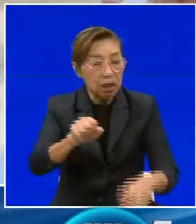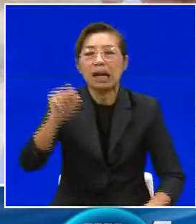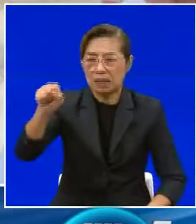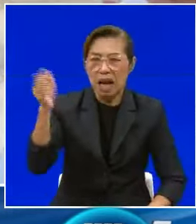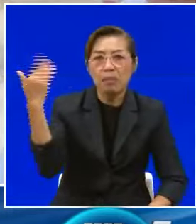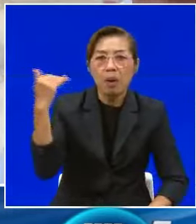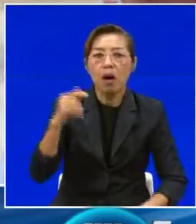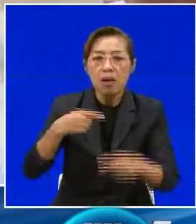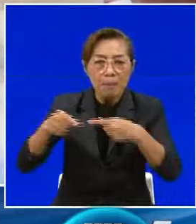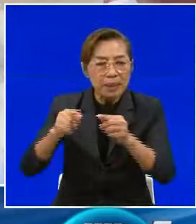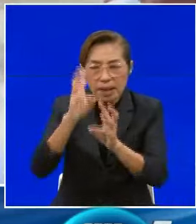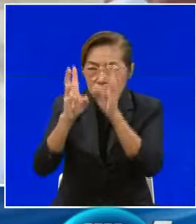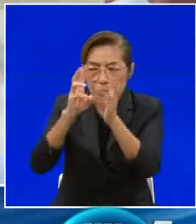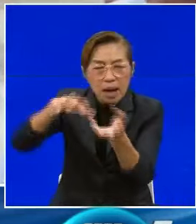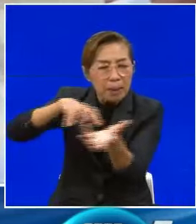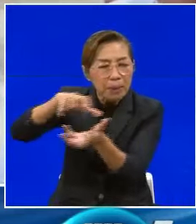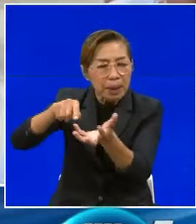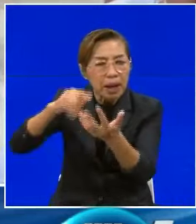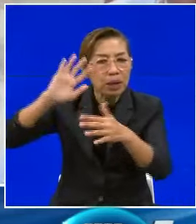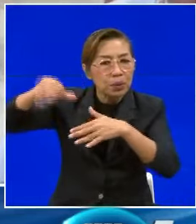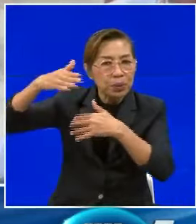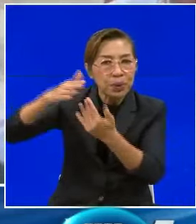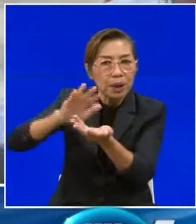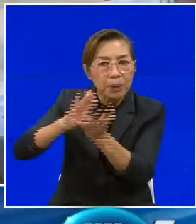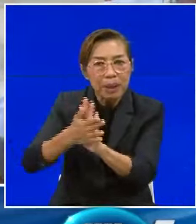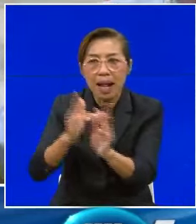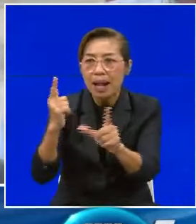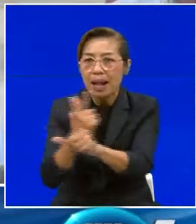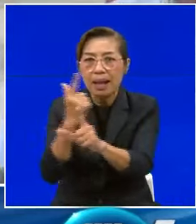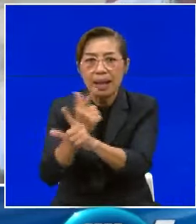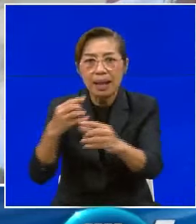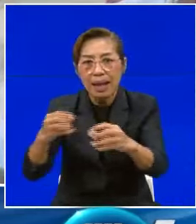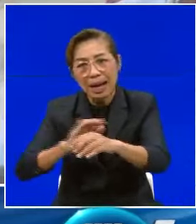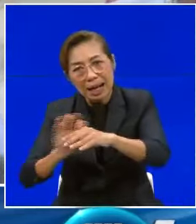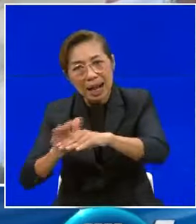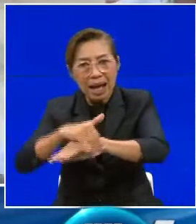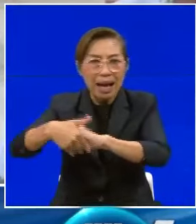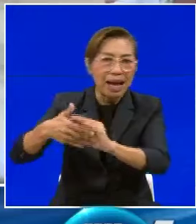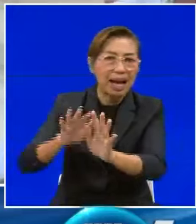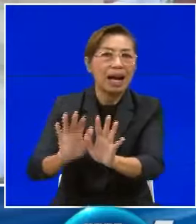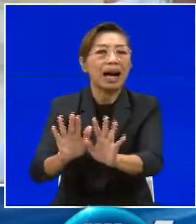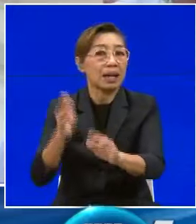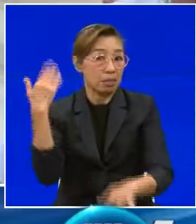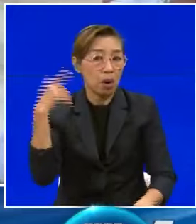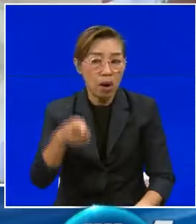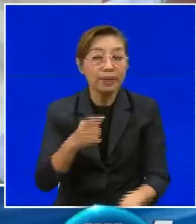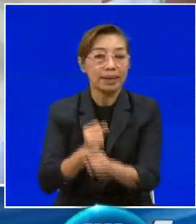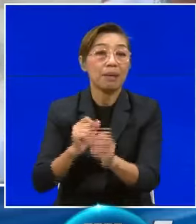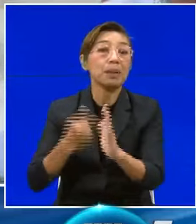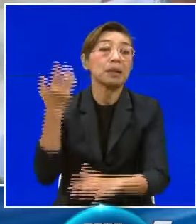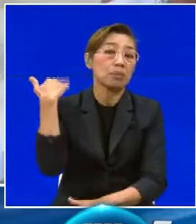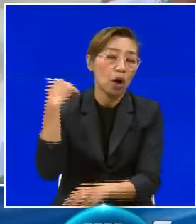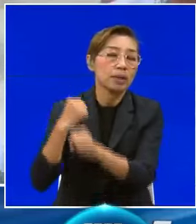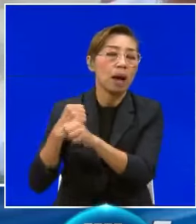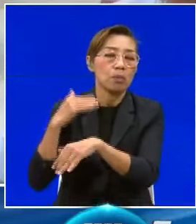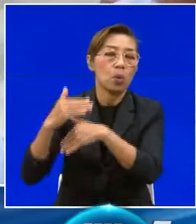ริ่มจากทำพลาสติกแล้วก็มาล้างไอ้สแลกเรียกล้างเหล็กไอ้เอา ตะกอน ตะกอนตะกันมาล้างเนี่ยก็คือเริ่มจากนั้นมาแหละค่